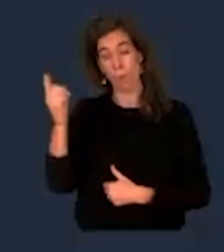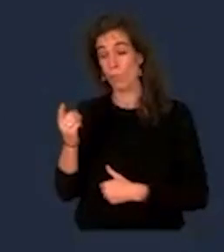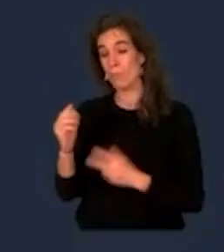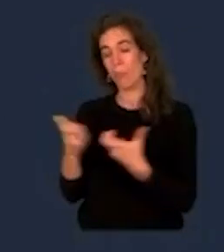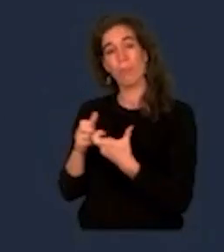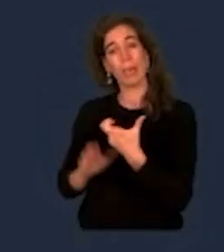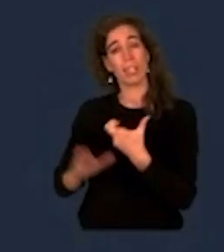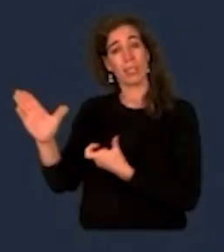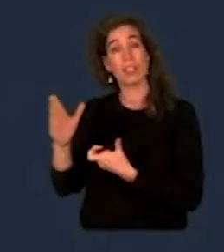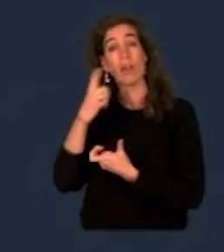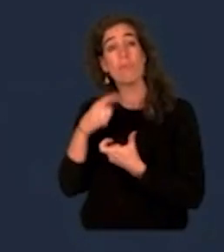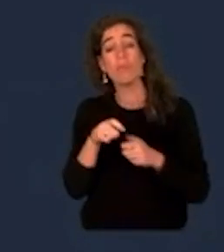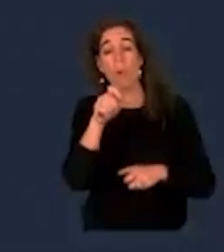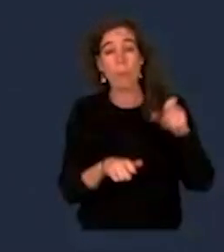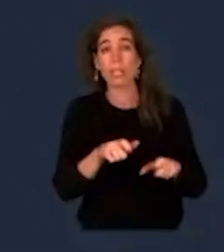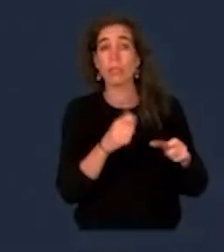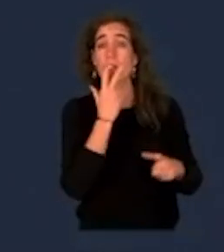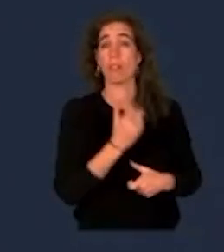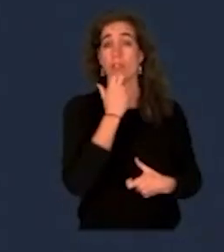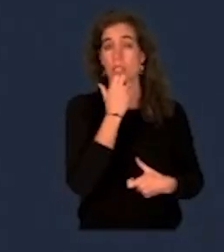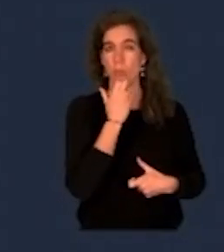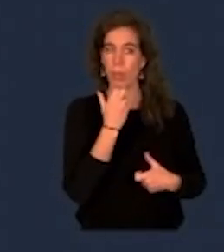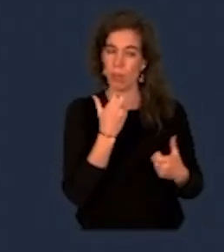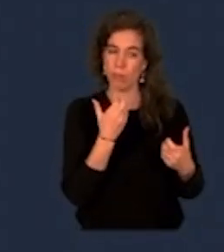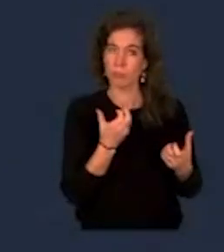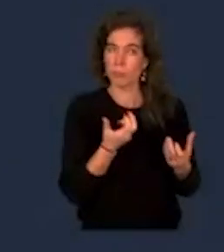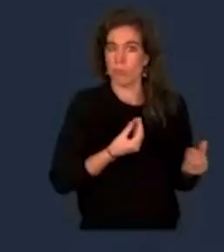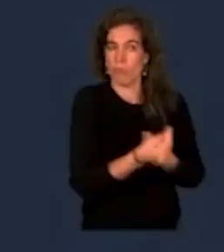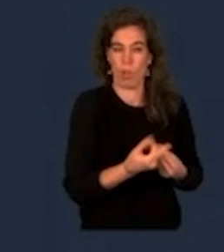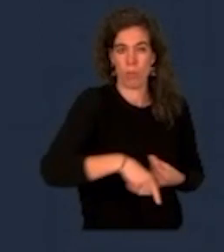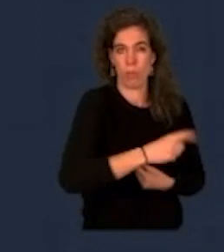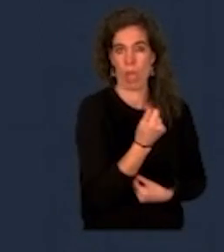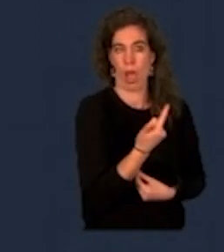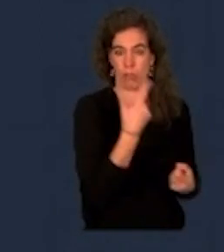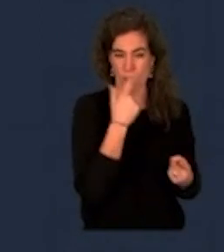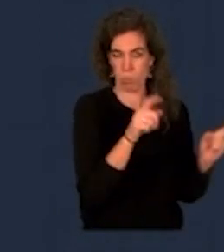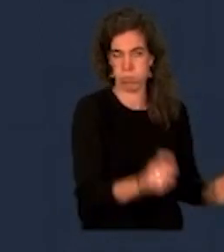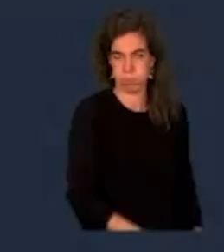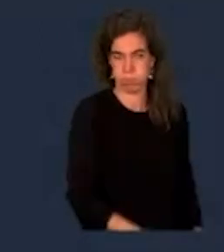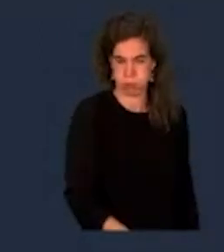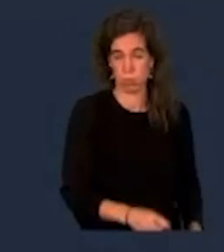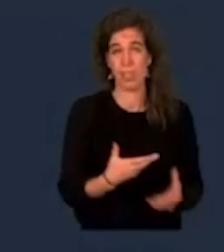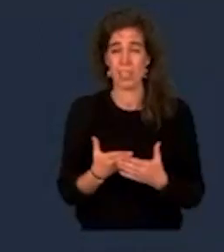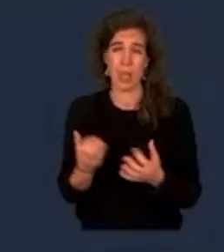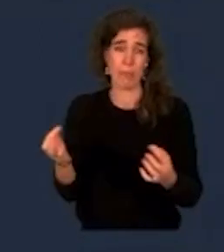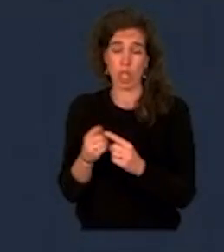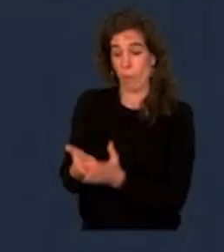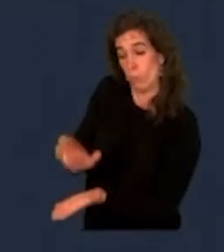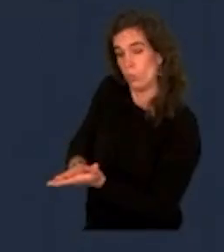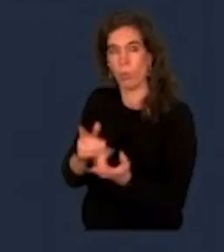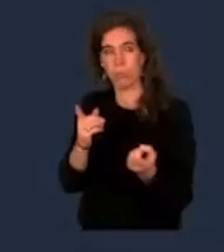de pouvoir d'achat pour les ménages mais qu'elle provoque aussi une hausse des recettes pour l'État et les régions une sorte de double peine appliquée au